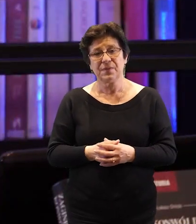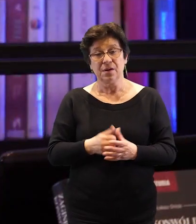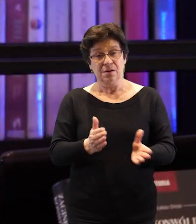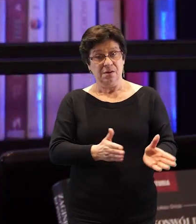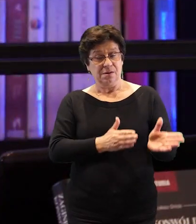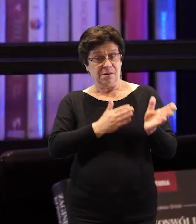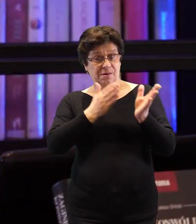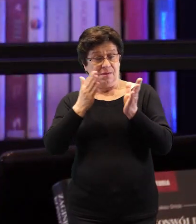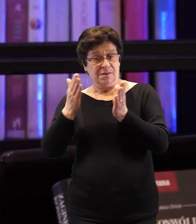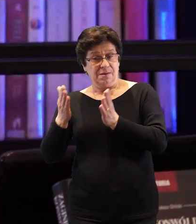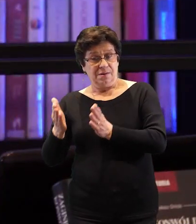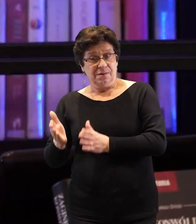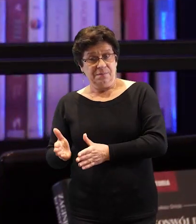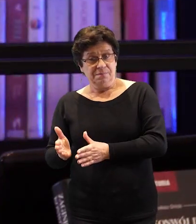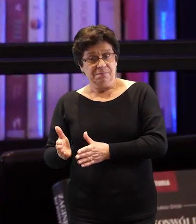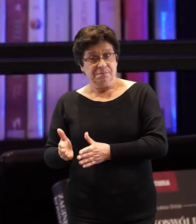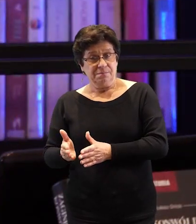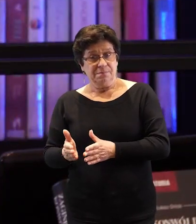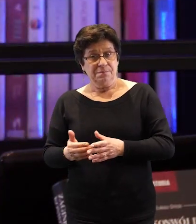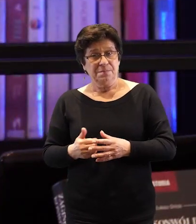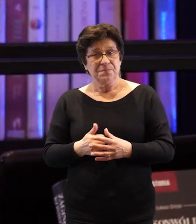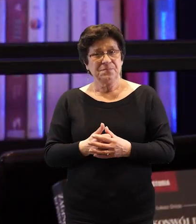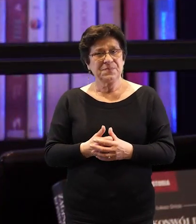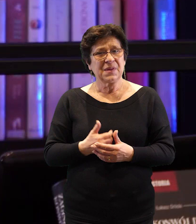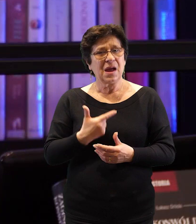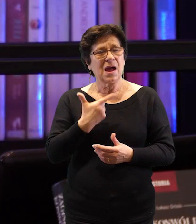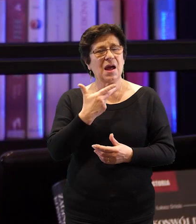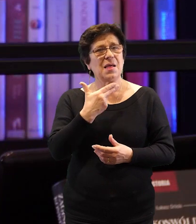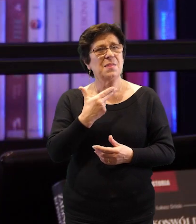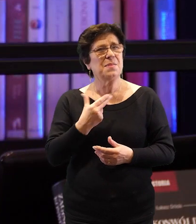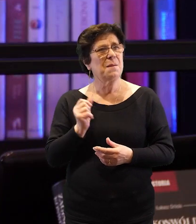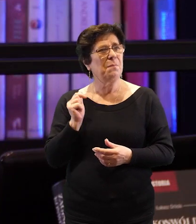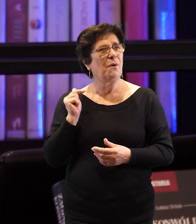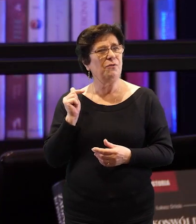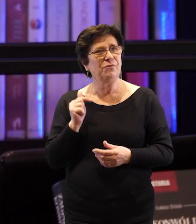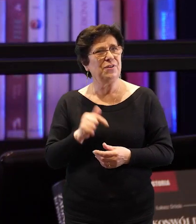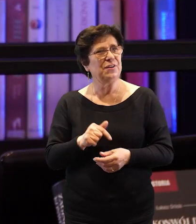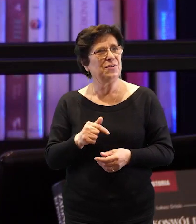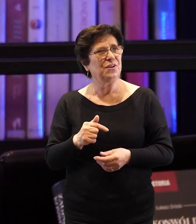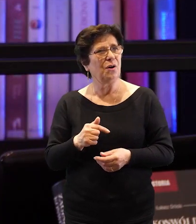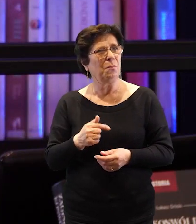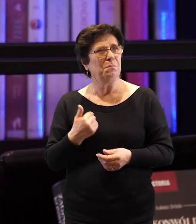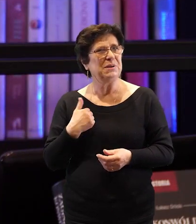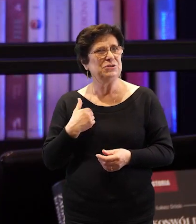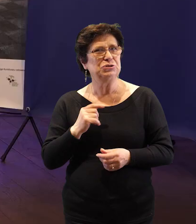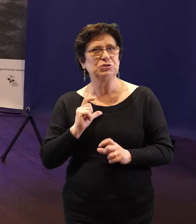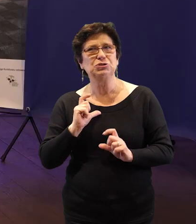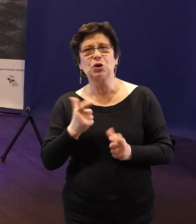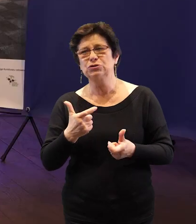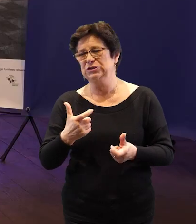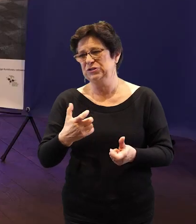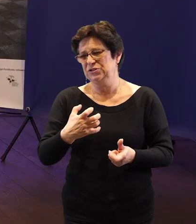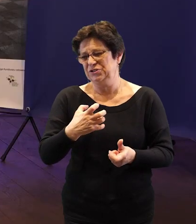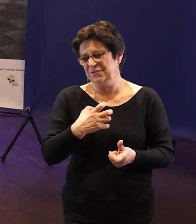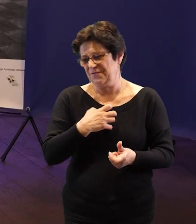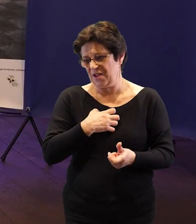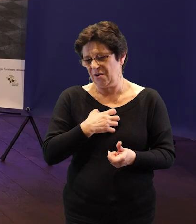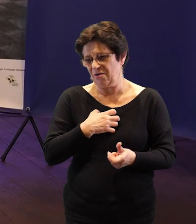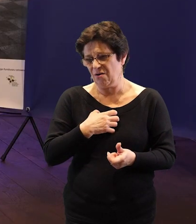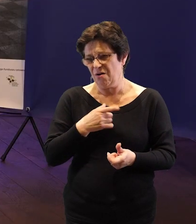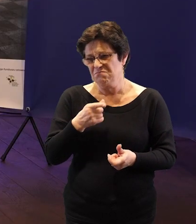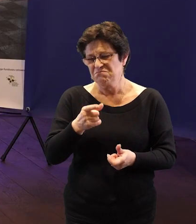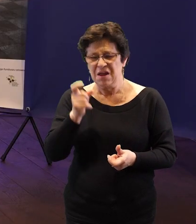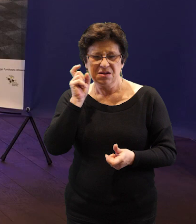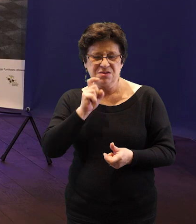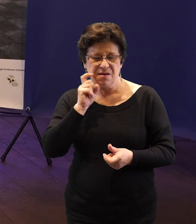Kolejnym argumentem było to, że nie powinno być nic niezwykłego w tym, że w trakcie II wojny światowej Niemcy takie